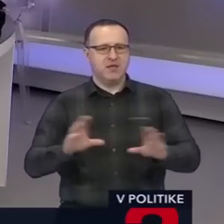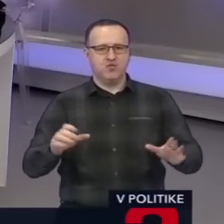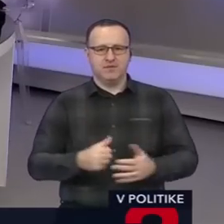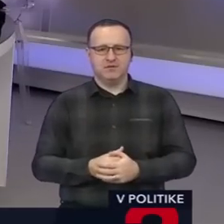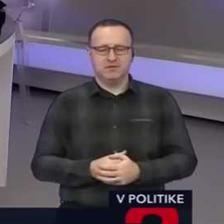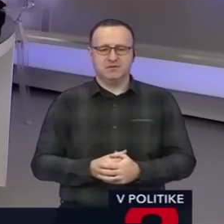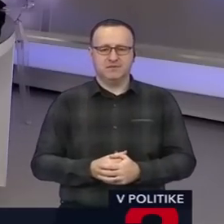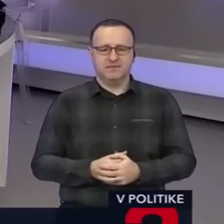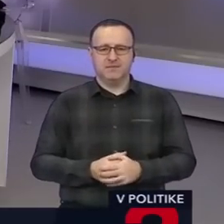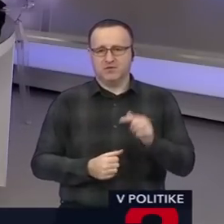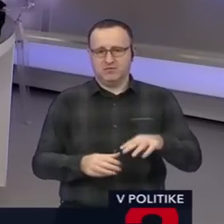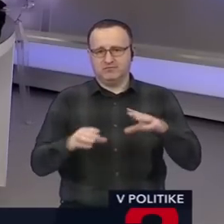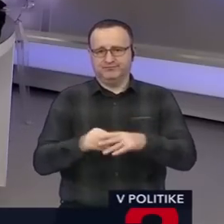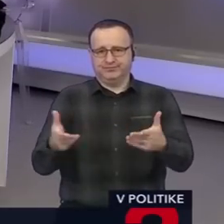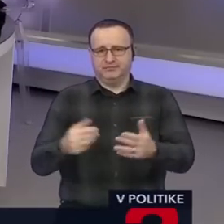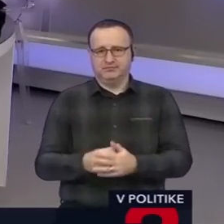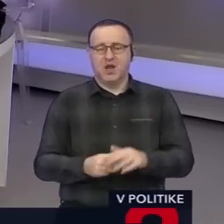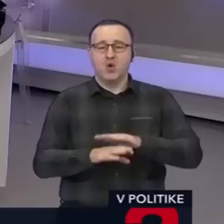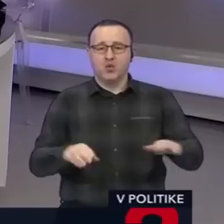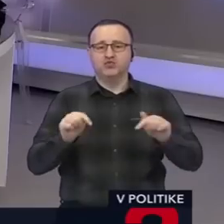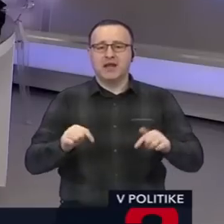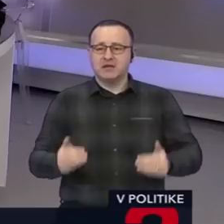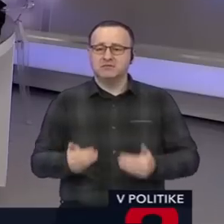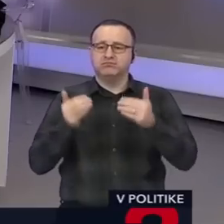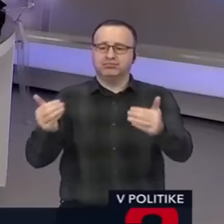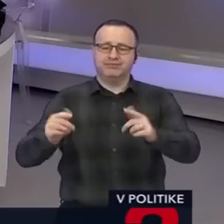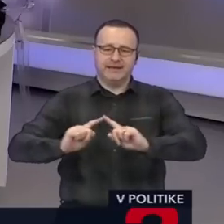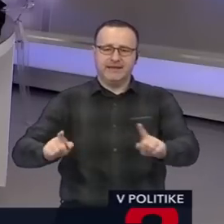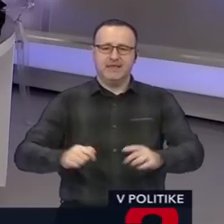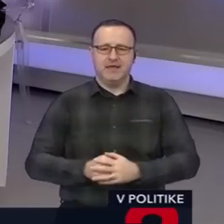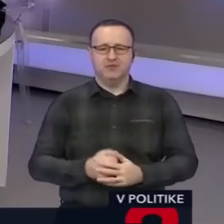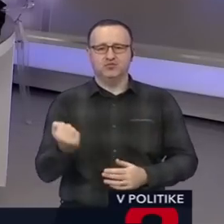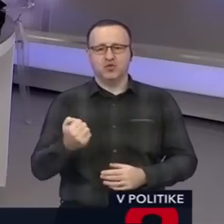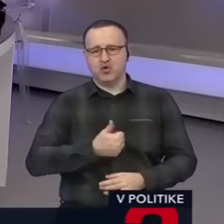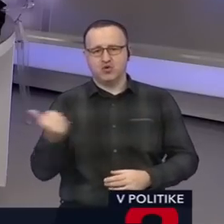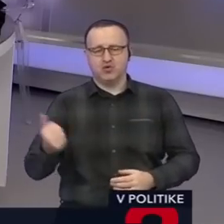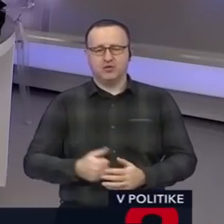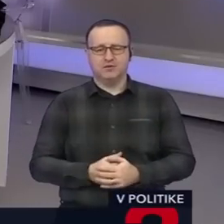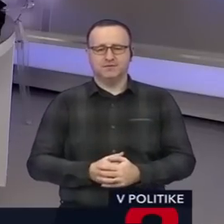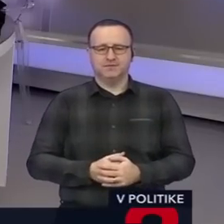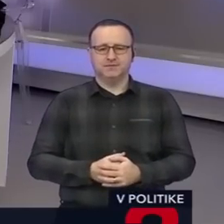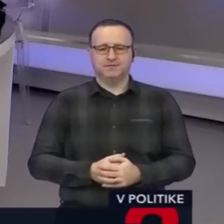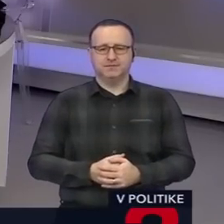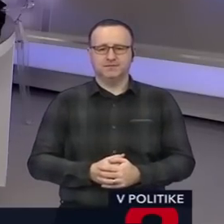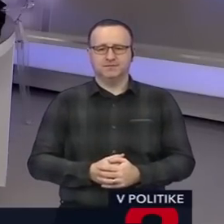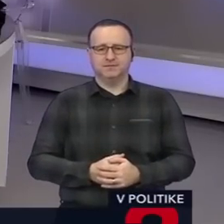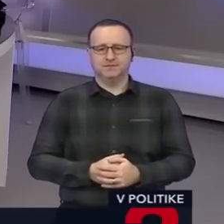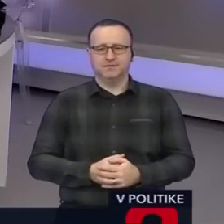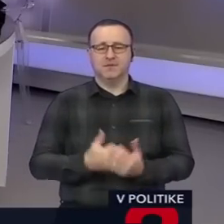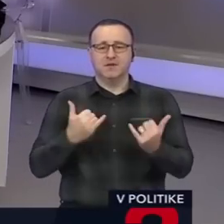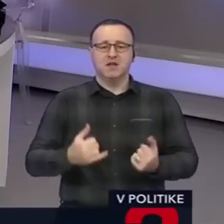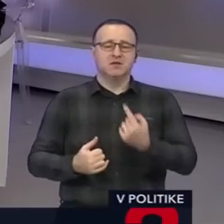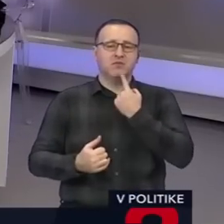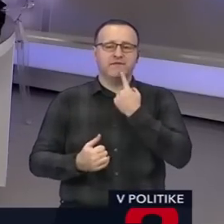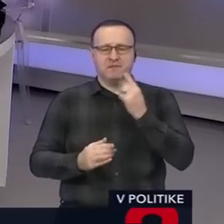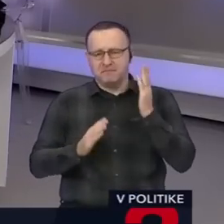tom. V tomto prípade sme sa ale už posunuli inde za ten jeden rok, alebo necelý rok. A teraz poviem úplne